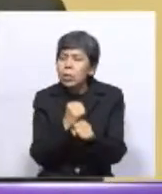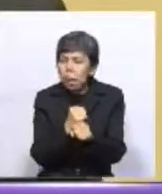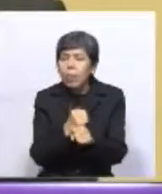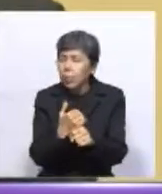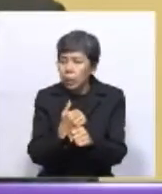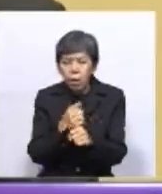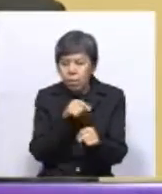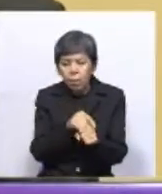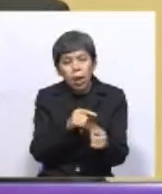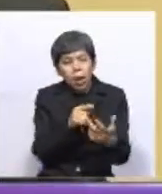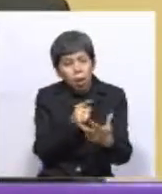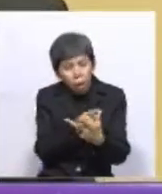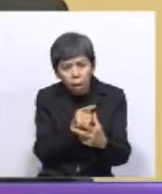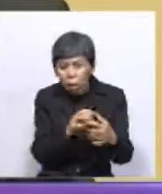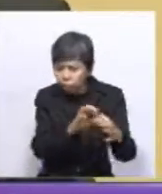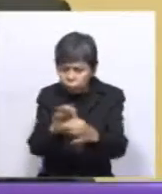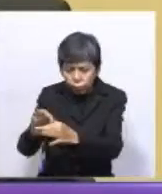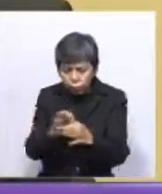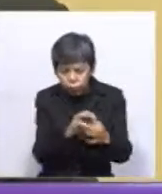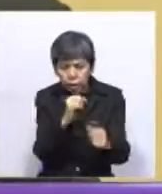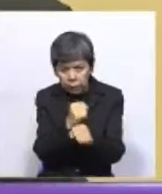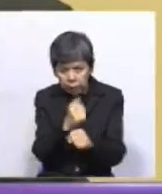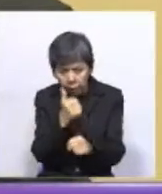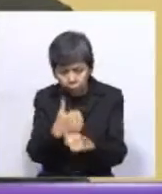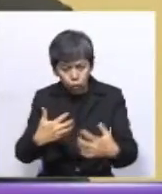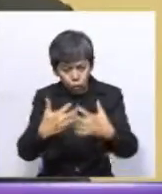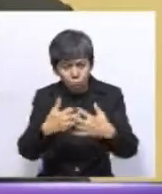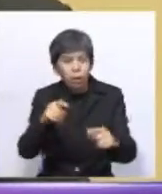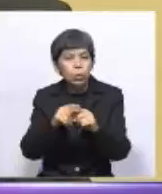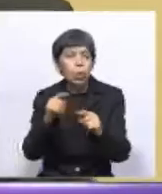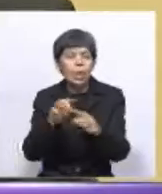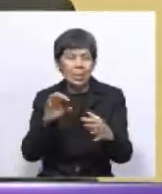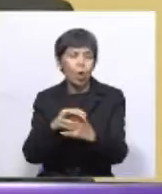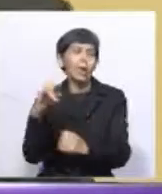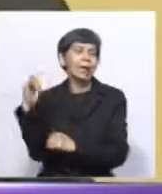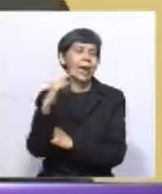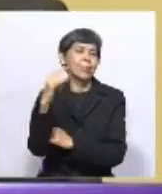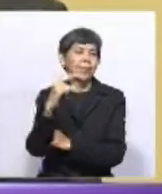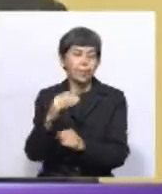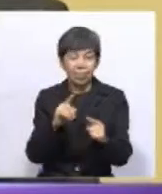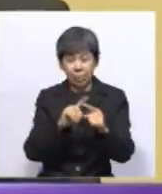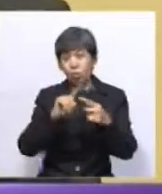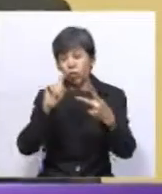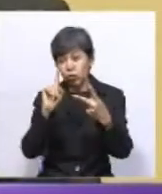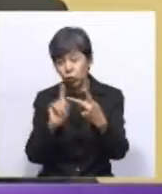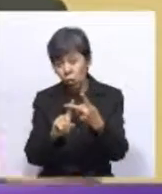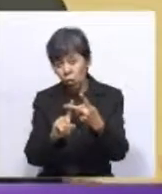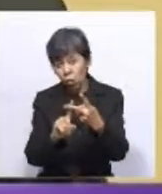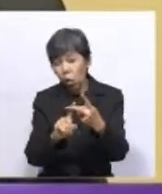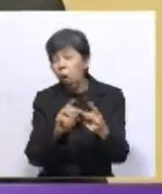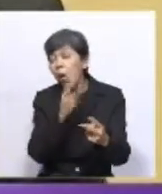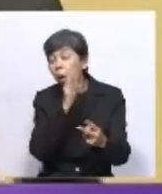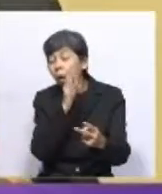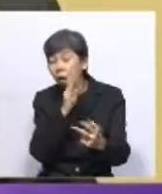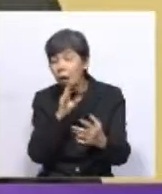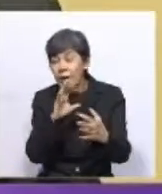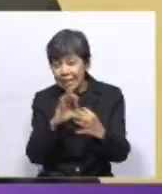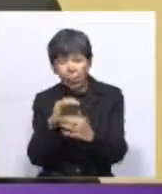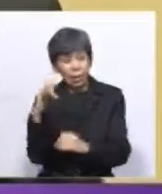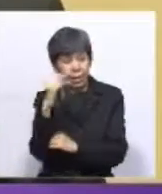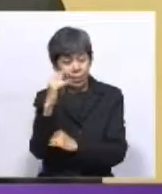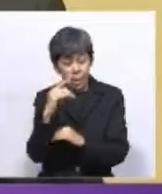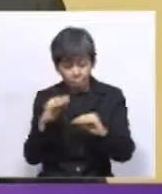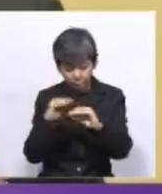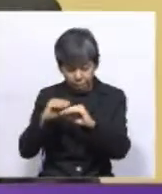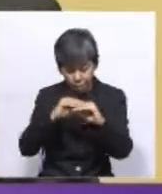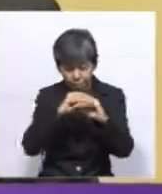value chain ทั้งห่วงโซ่อุปทานของอุตสาหกรรมการบินนะครับอีกจุดหนึ่งก็คือว่าเมื่อการเติบโตของสายการบิน